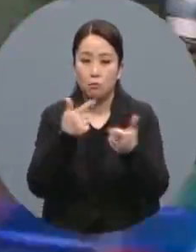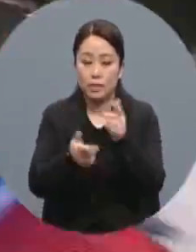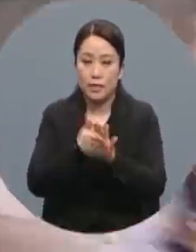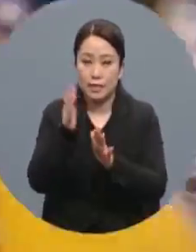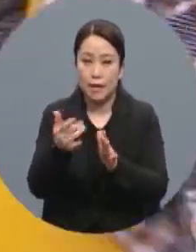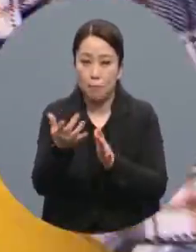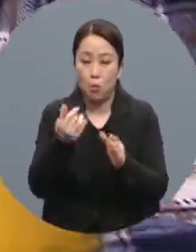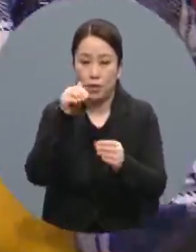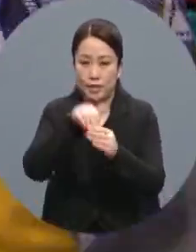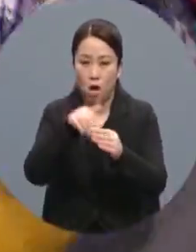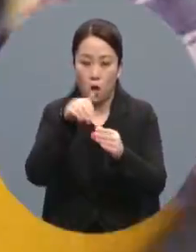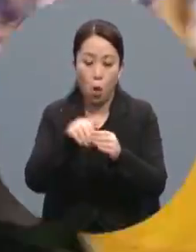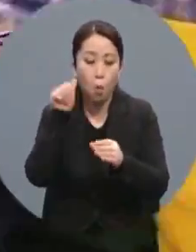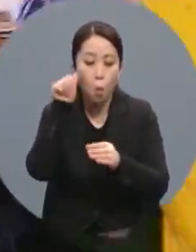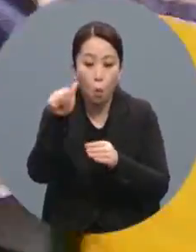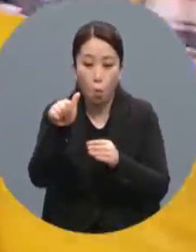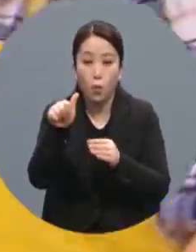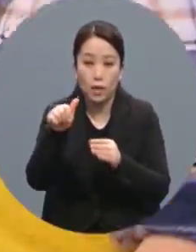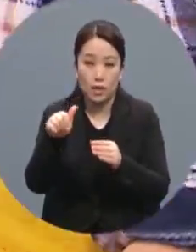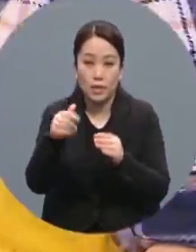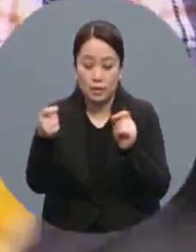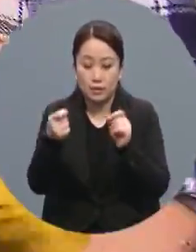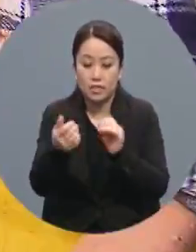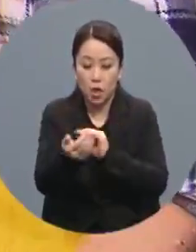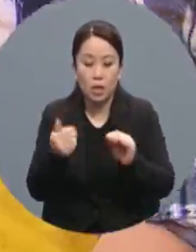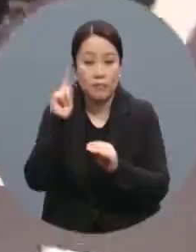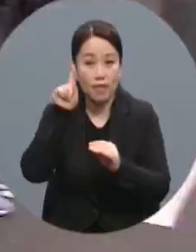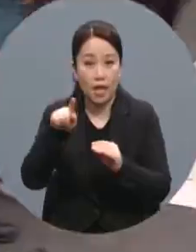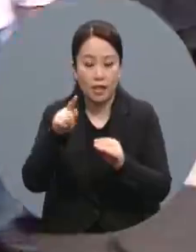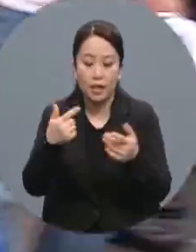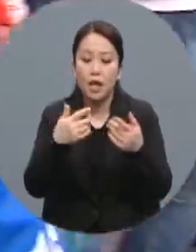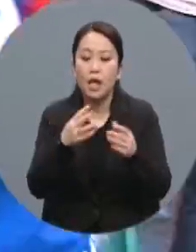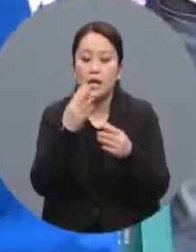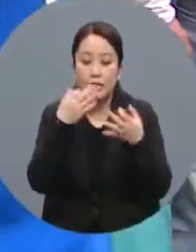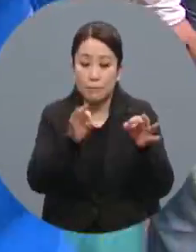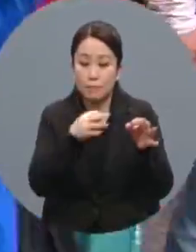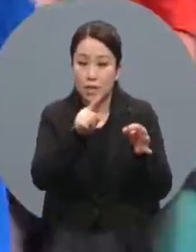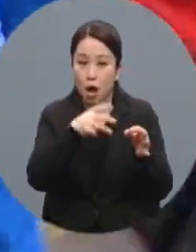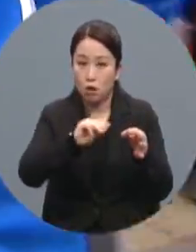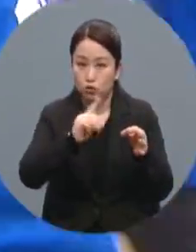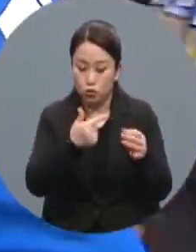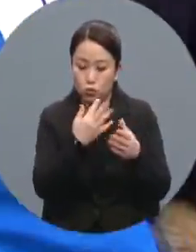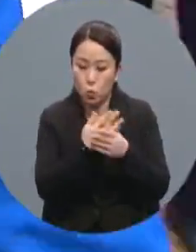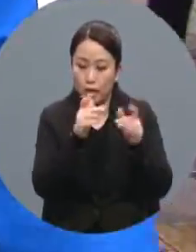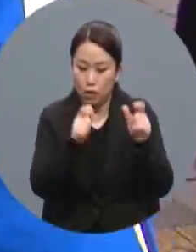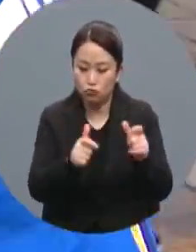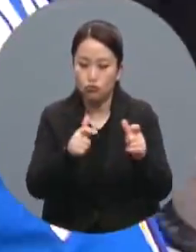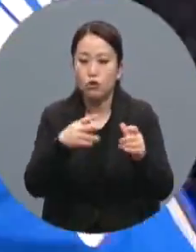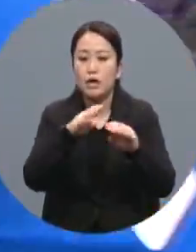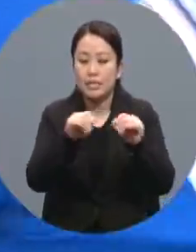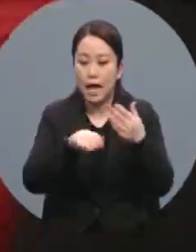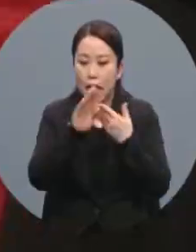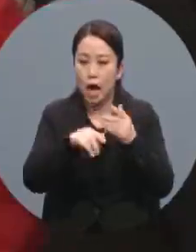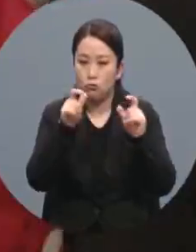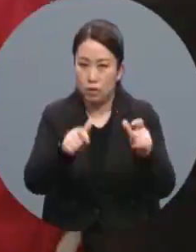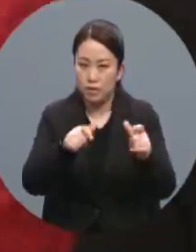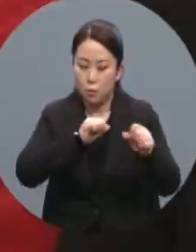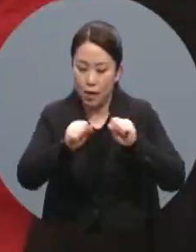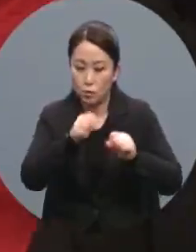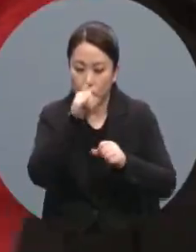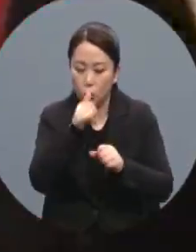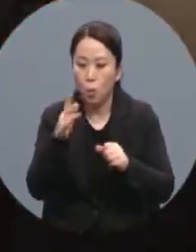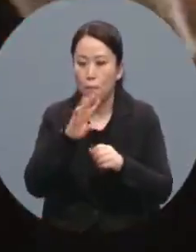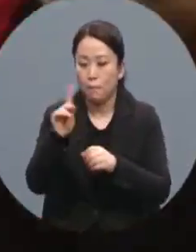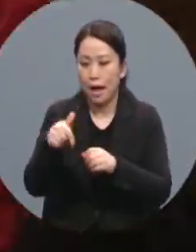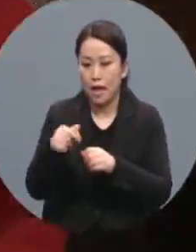부산시장 보궐선거를 닷새 앞둔 내일, 김영춘 후보는 동래구와 사구 등에서 집중 유세를 벌이고, 박형준